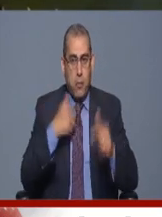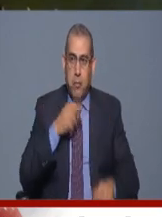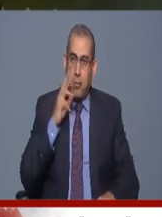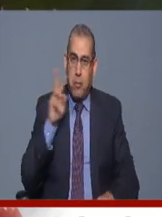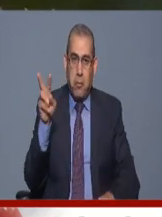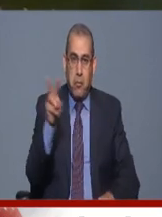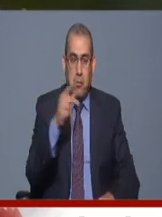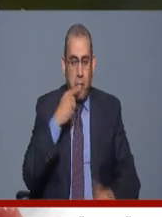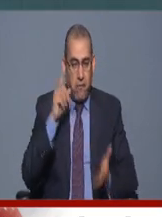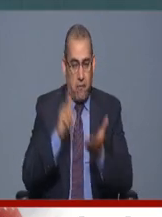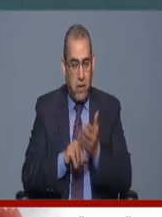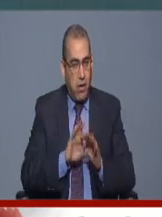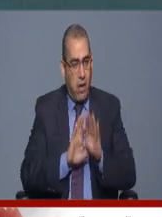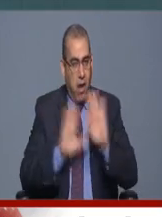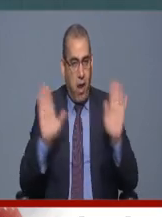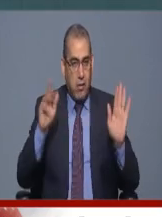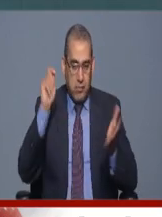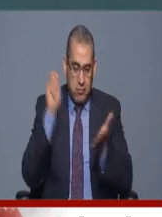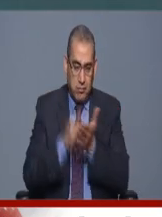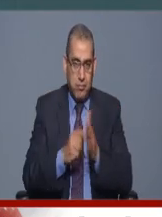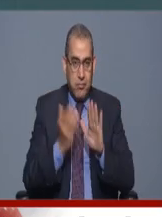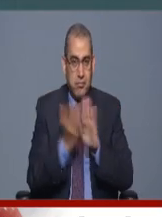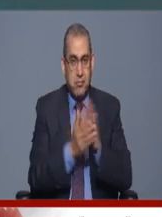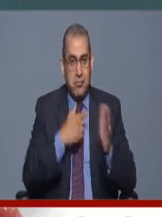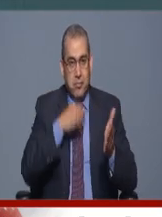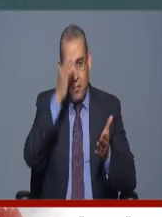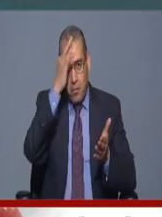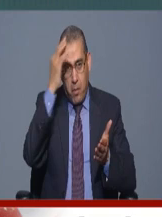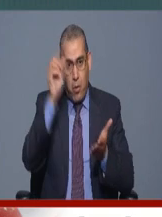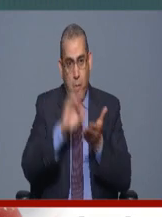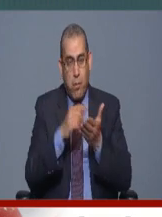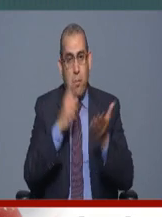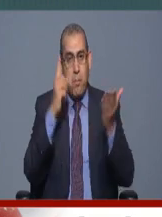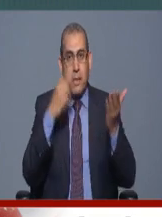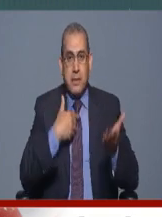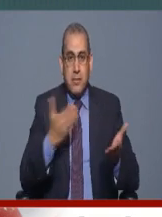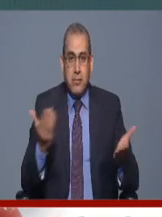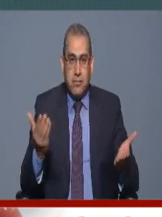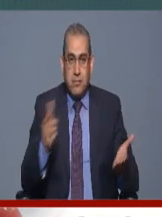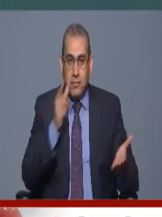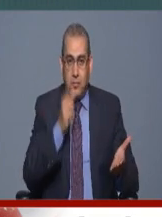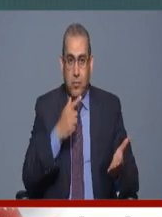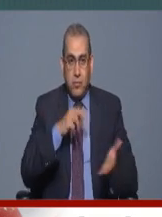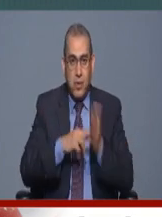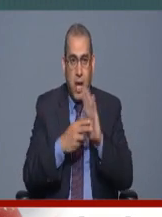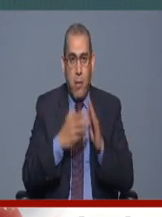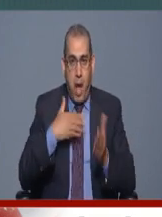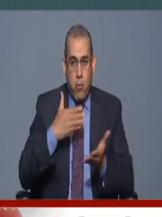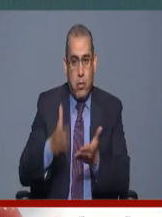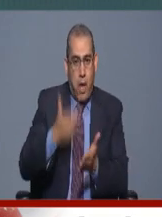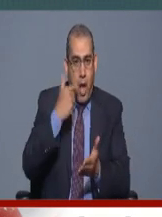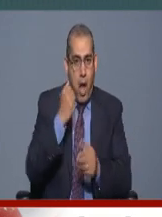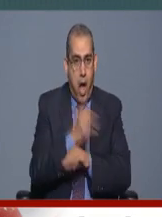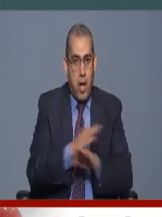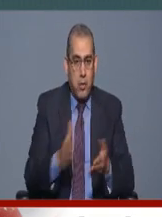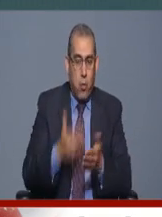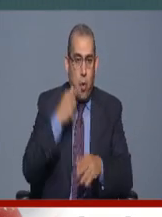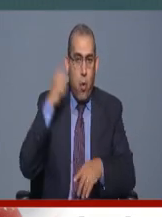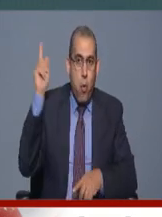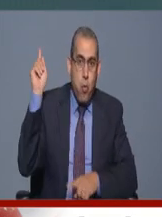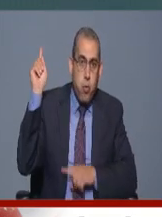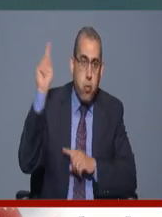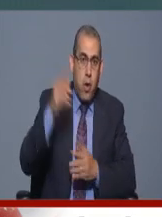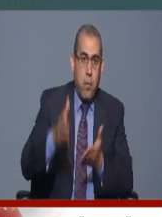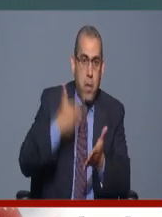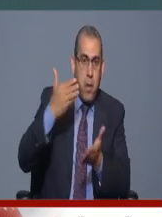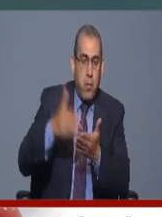مفروض علينا، بس لأنه بنطالب بحقنا بيحاولوا يهاجرونا من أرضنا كل الوقت، بس